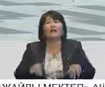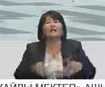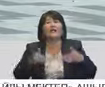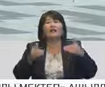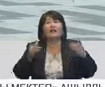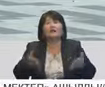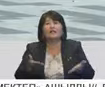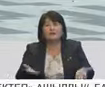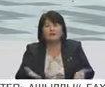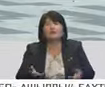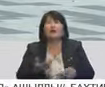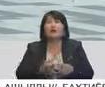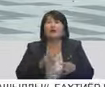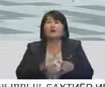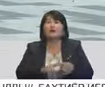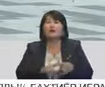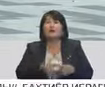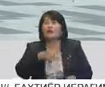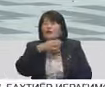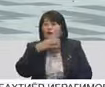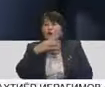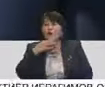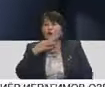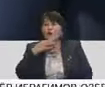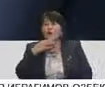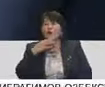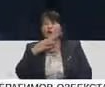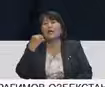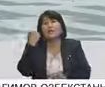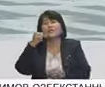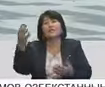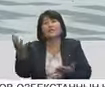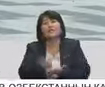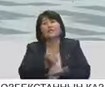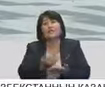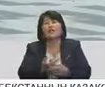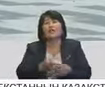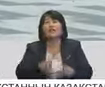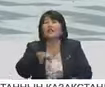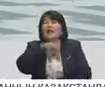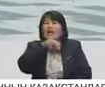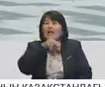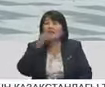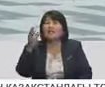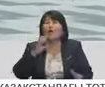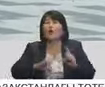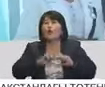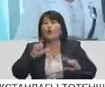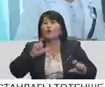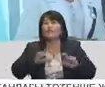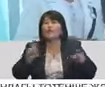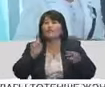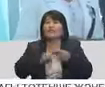жоқ. Сондықтан көп жетістіктерге жетіп отырмыз, әсіресе Кореядағы университетімен тікелей байланыста болып